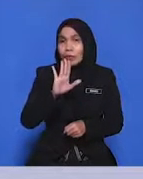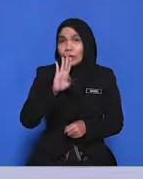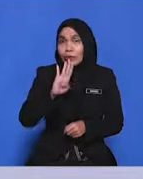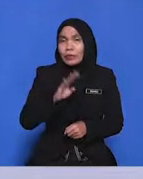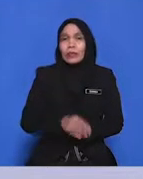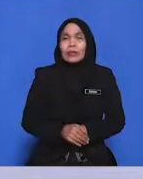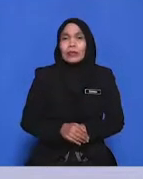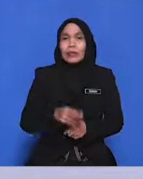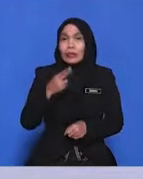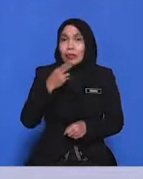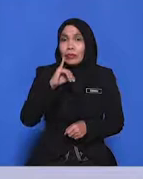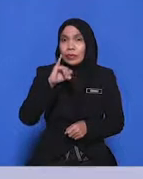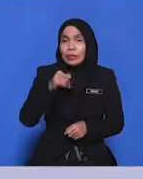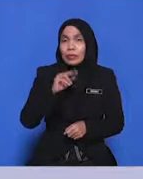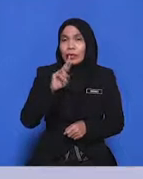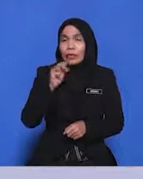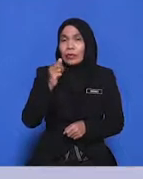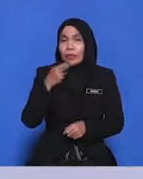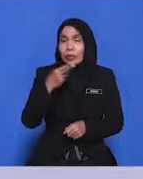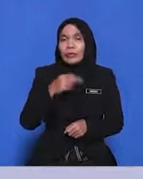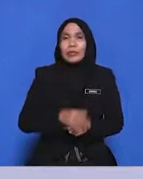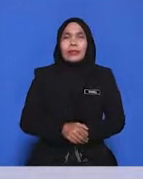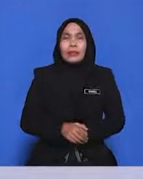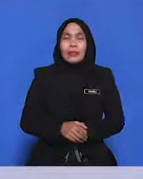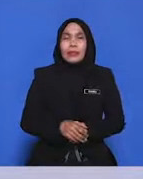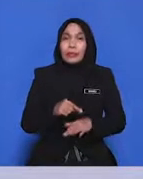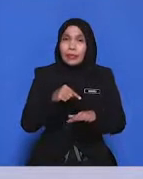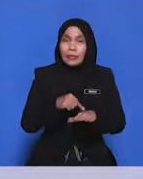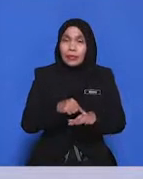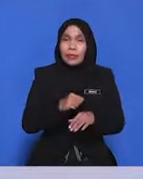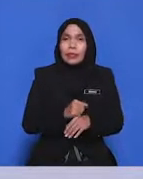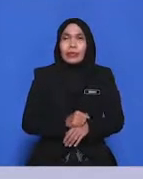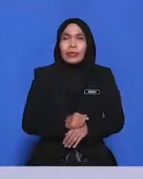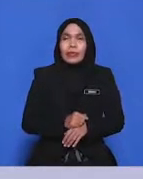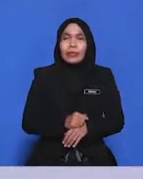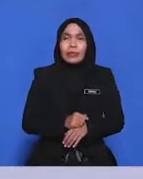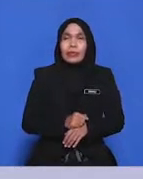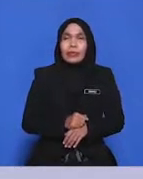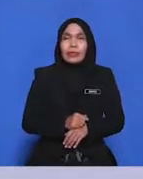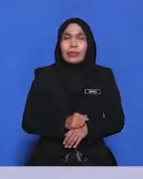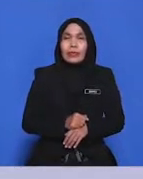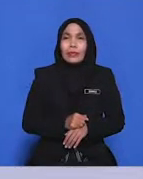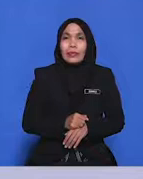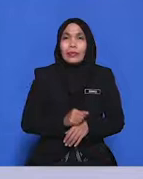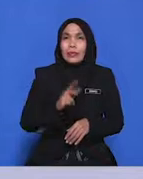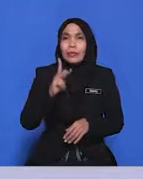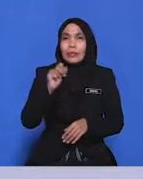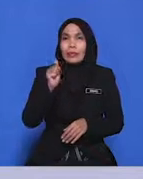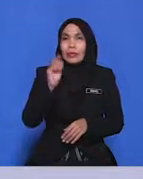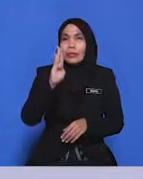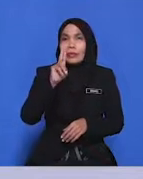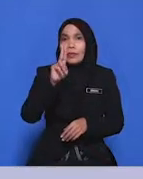bersamaan 1838 Masihi di perkampungan As'ad, Kabul, Afghanistan.